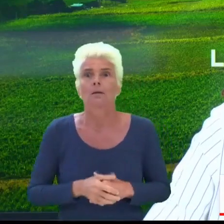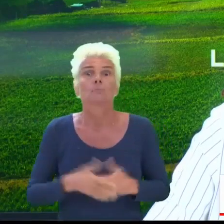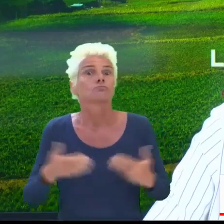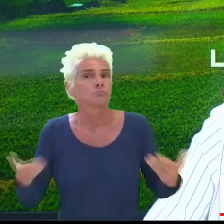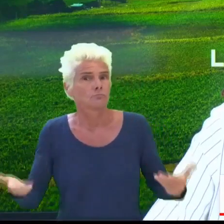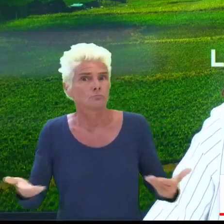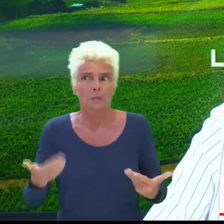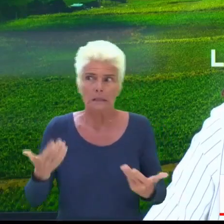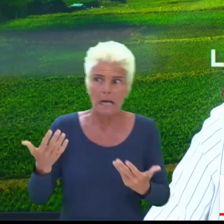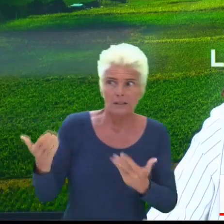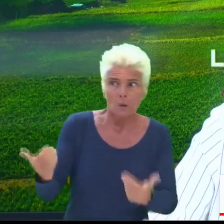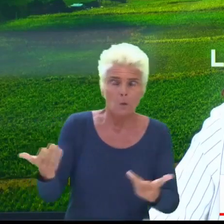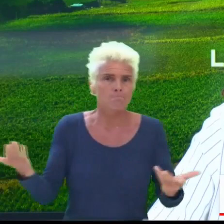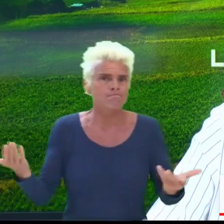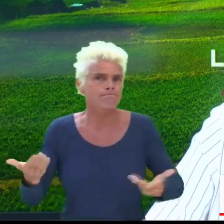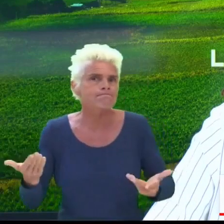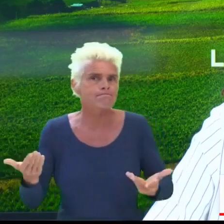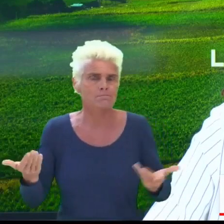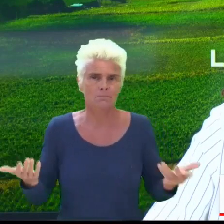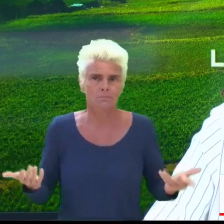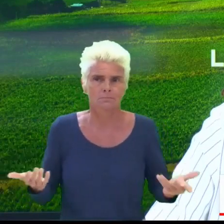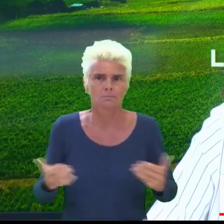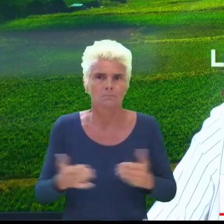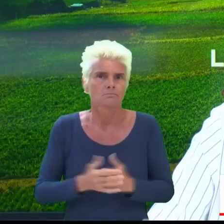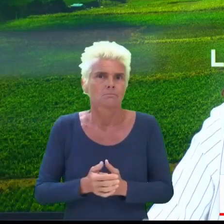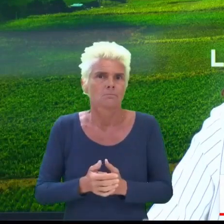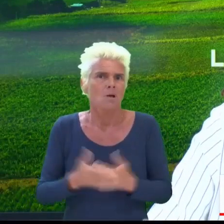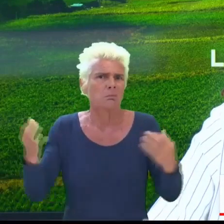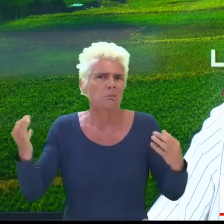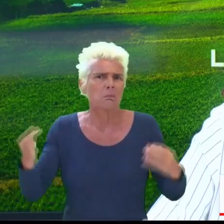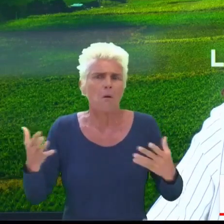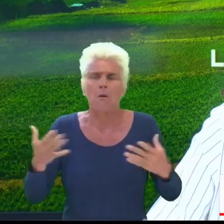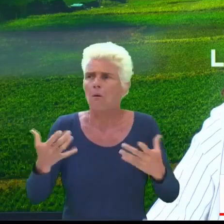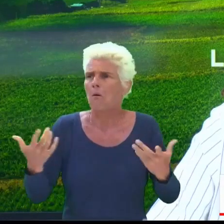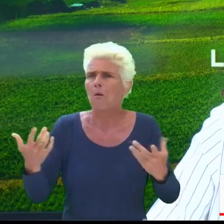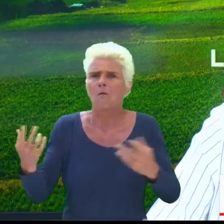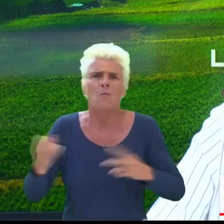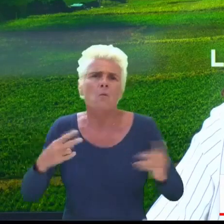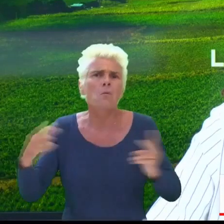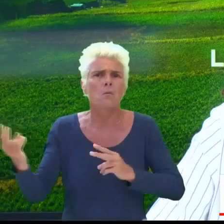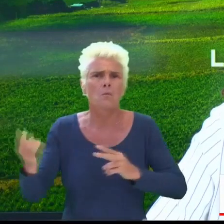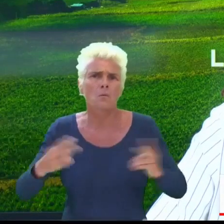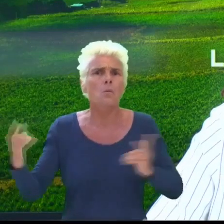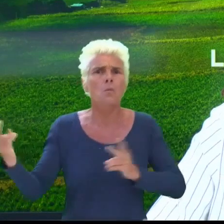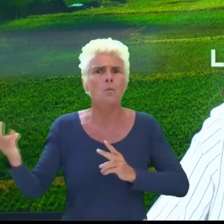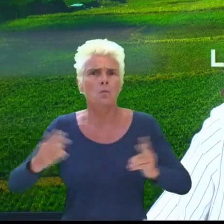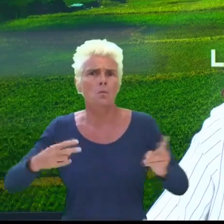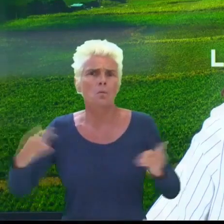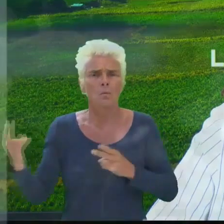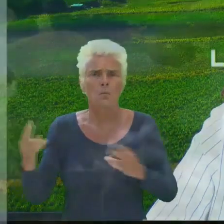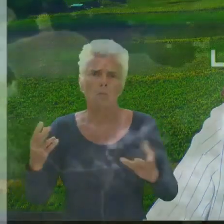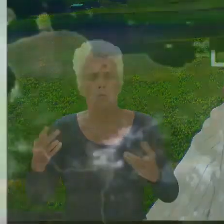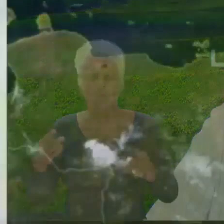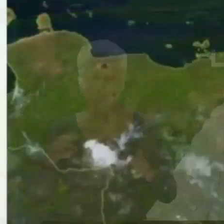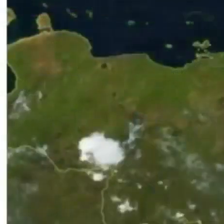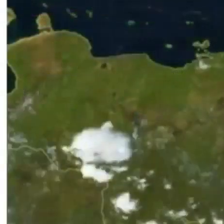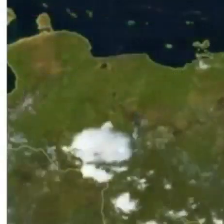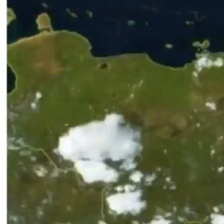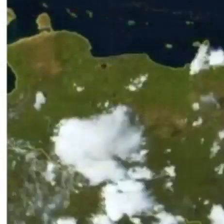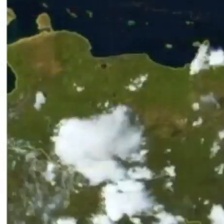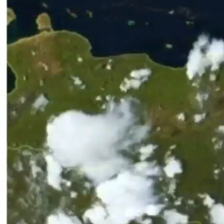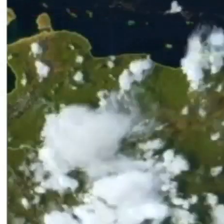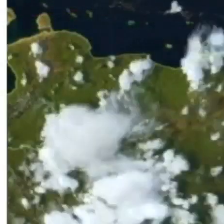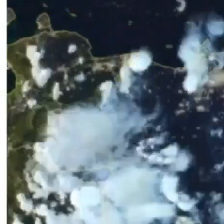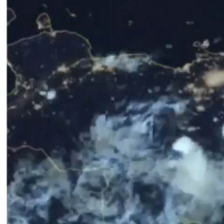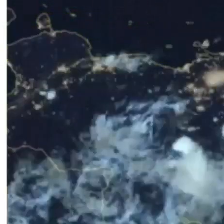que nous attendons et bien c'est une dégradation des conditions météorologiques particulièrement